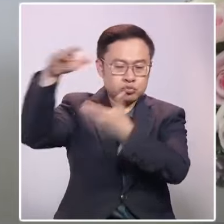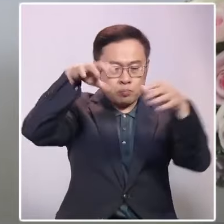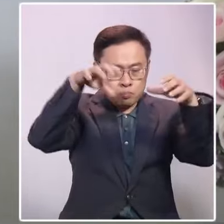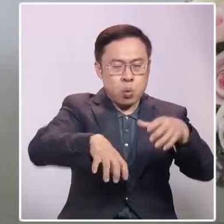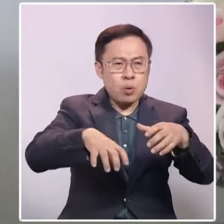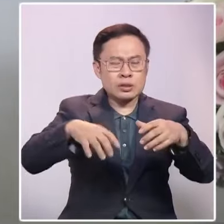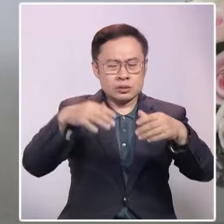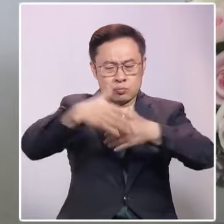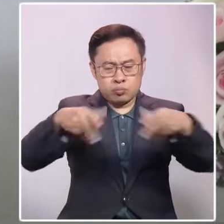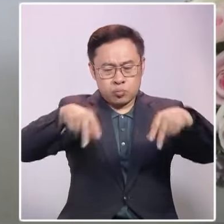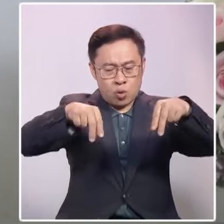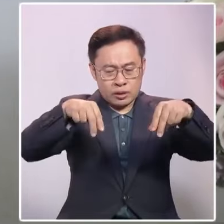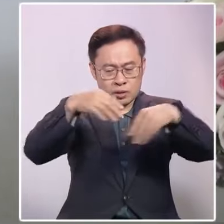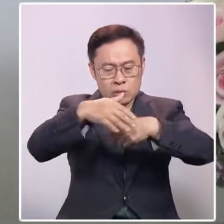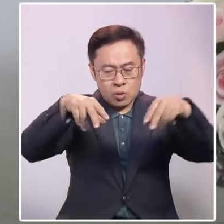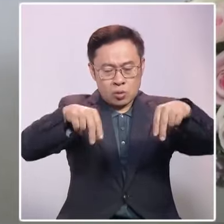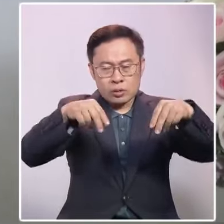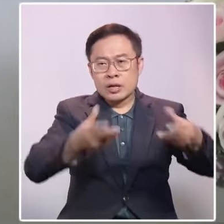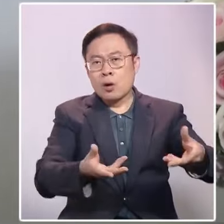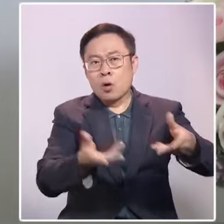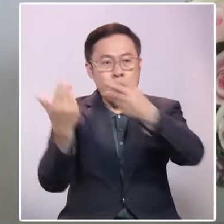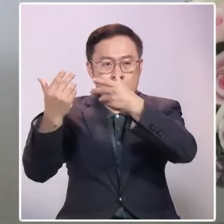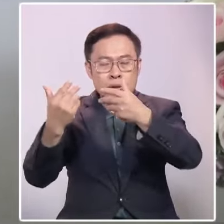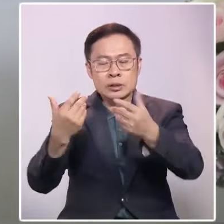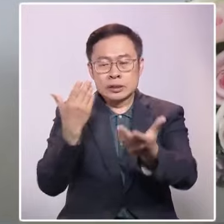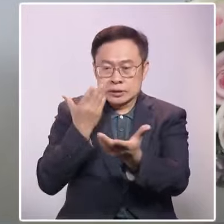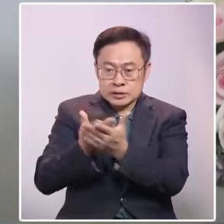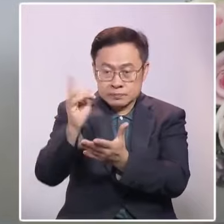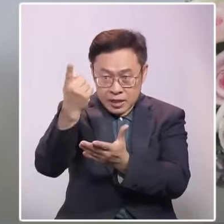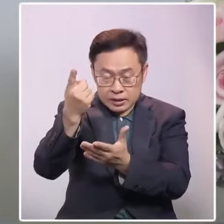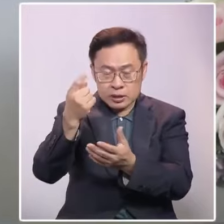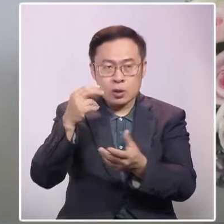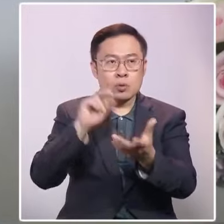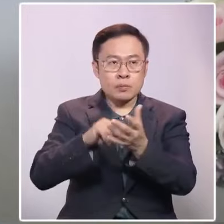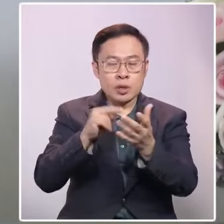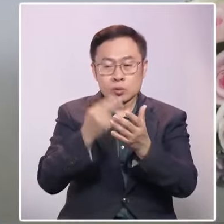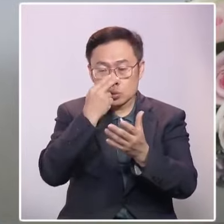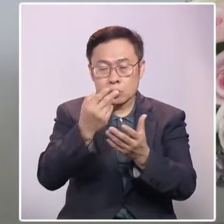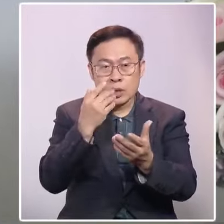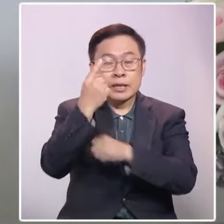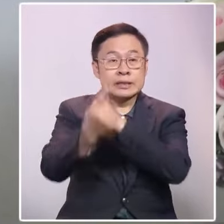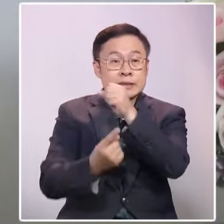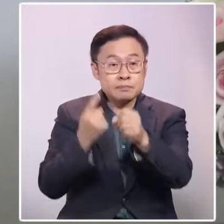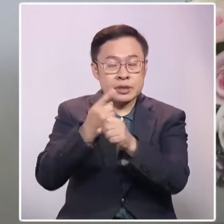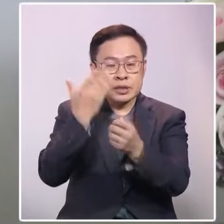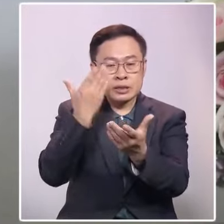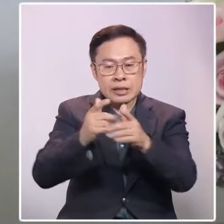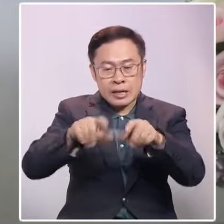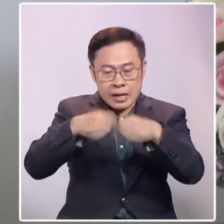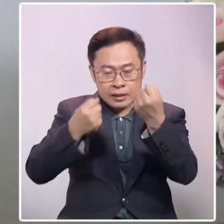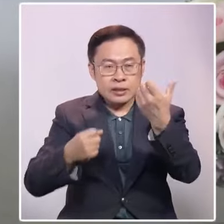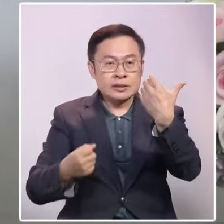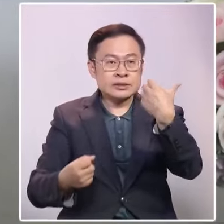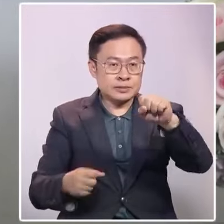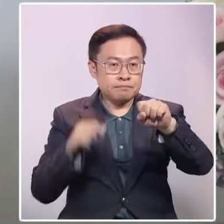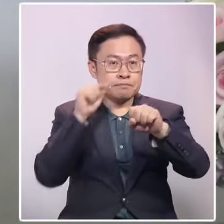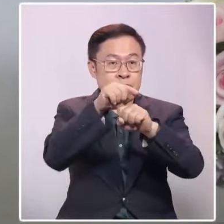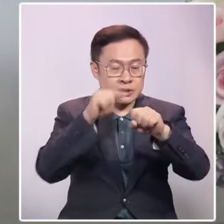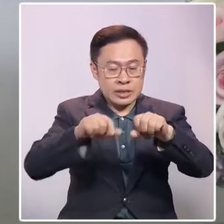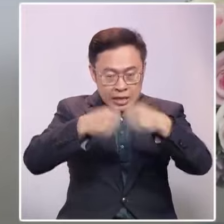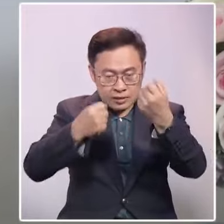ว่าแบตเตอรี่นี้ใช้มานานแล้วเท่าไหร่เราจะลดมูลค่ามันปีละ 10% สูงสุด